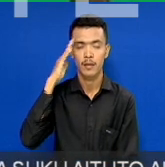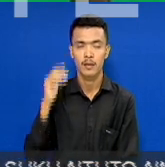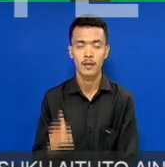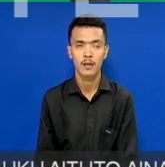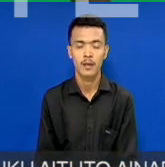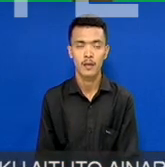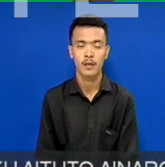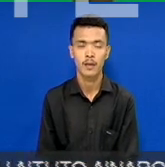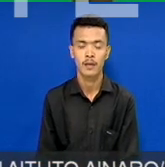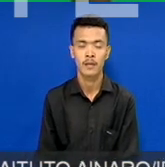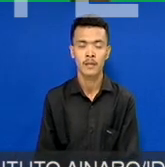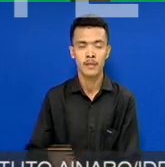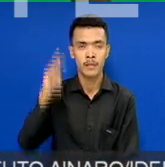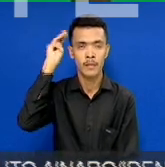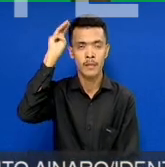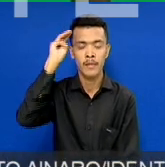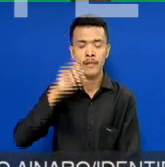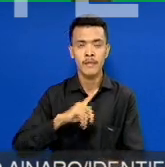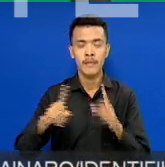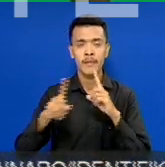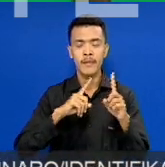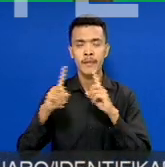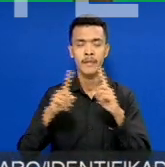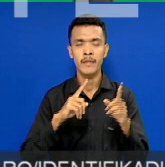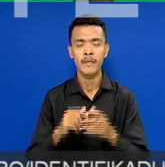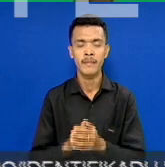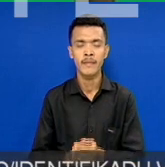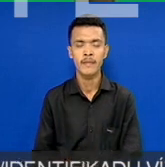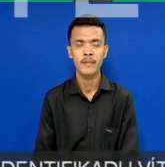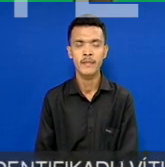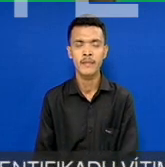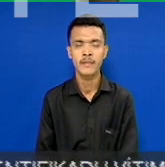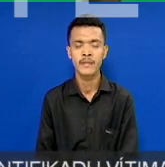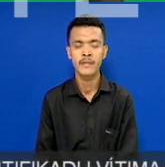ni ministero mas fuatin sa mga kaso ida ni ni ba